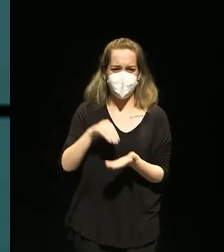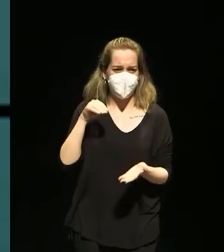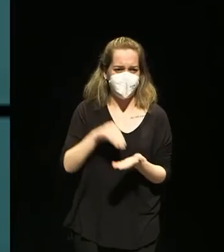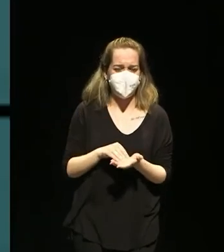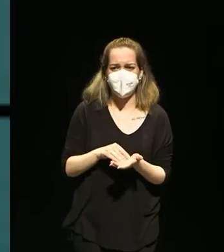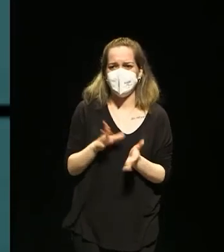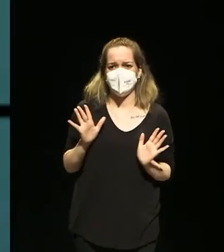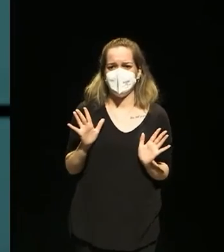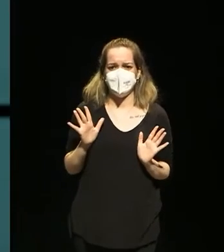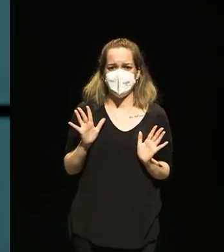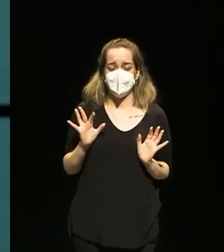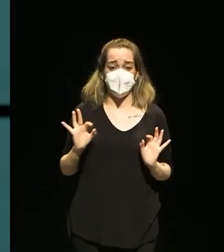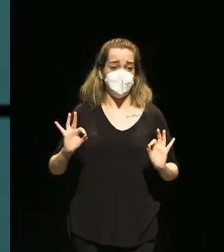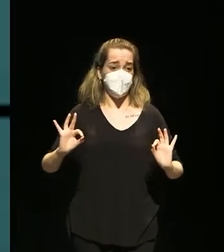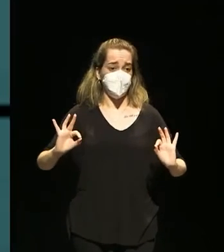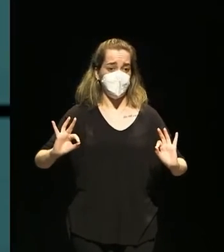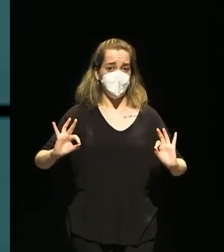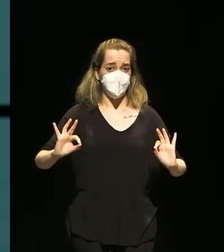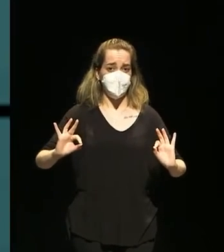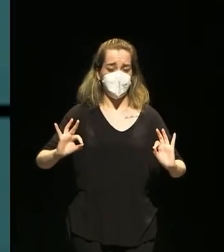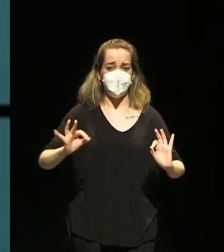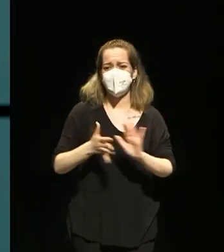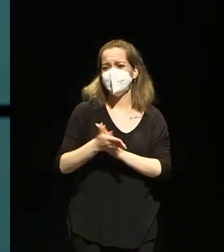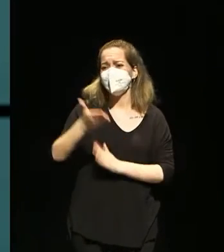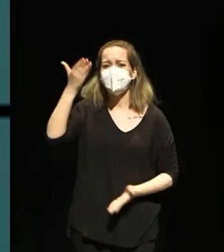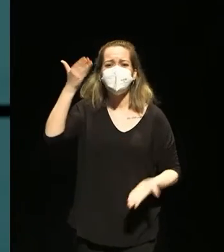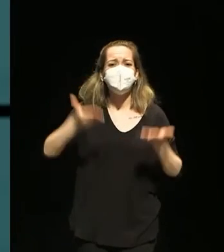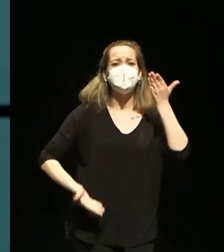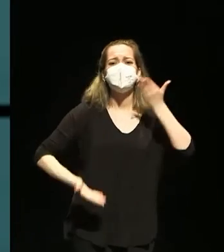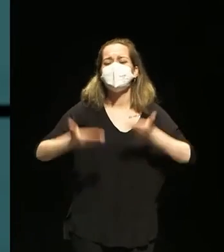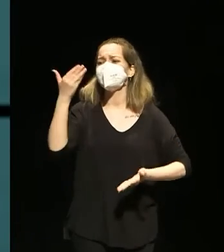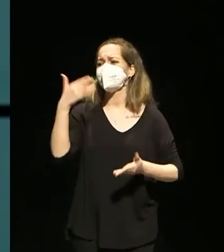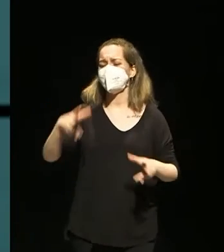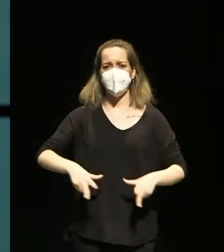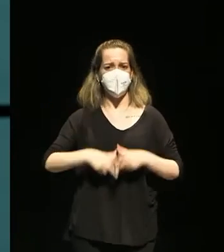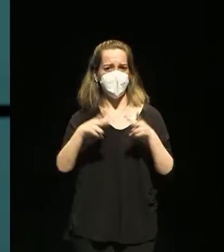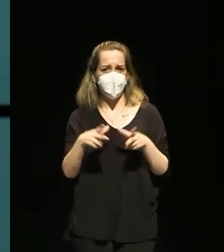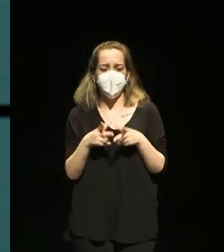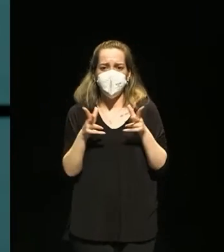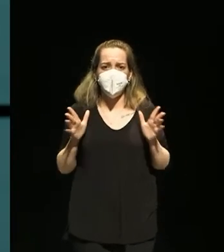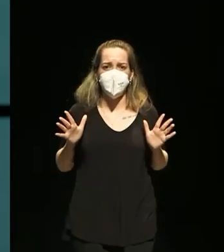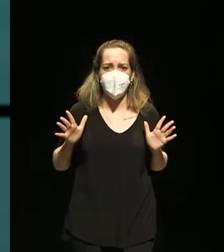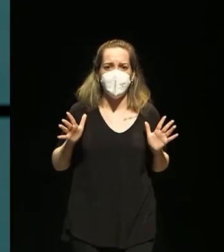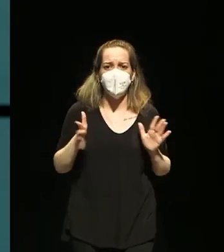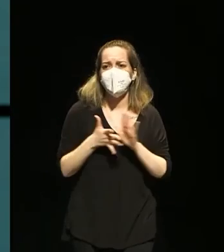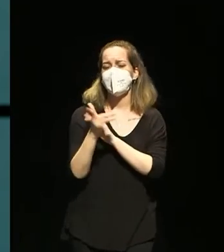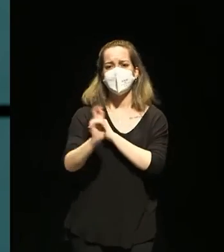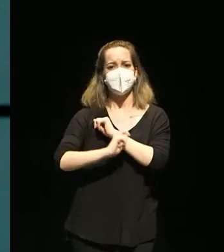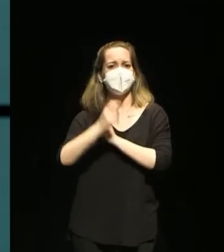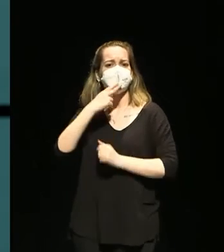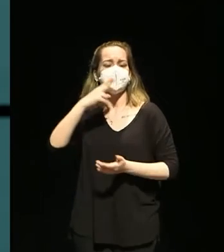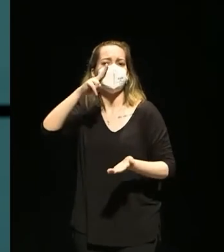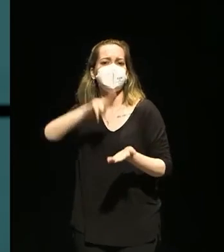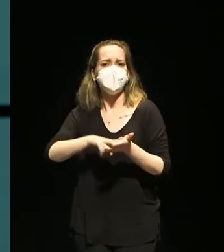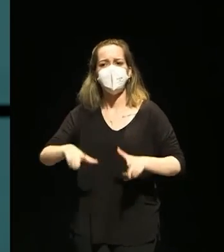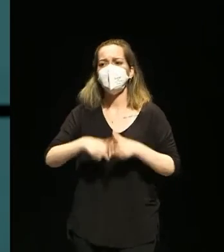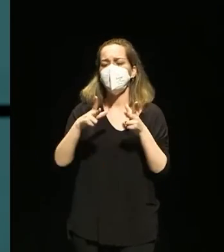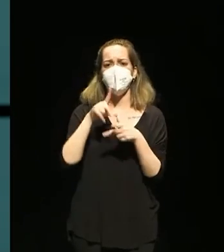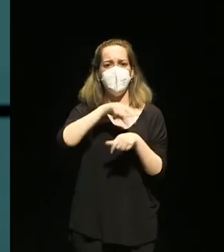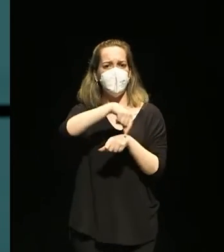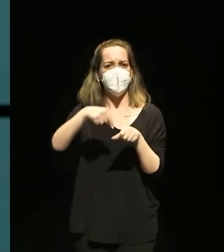Doncs, per justícia social, per estratègia sindical i sociopolítica